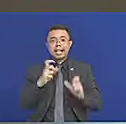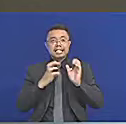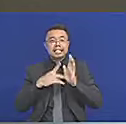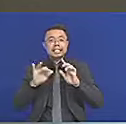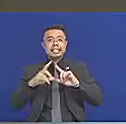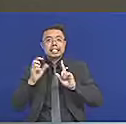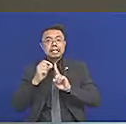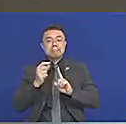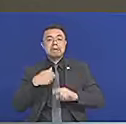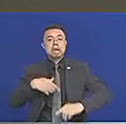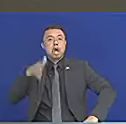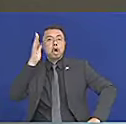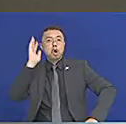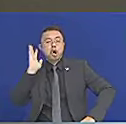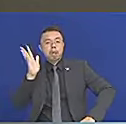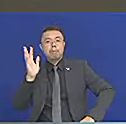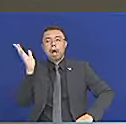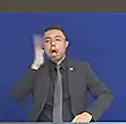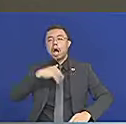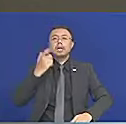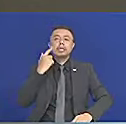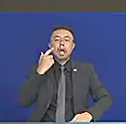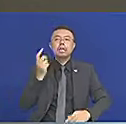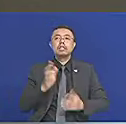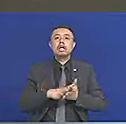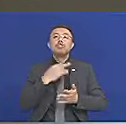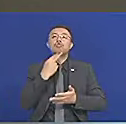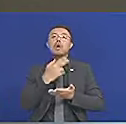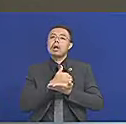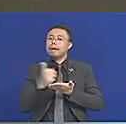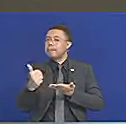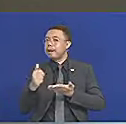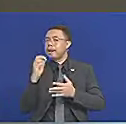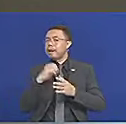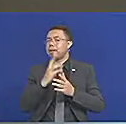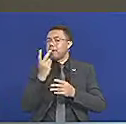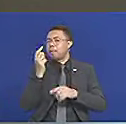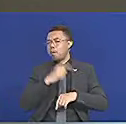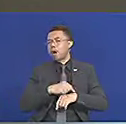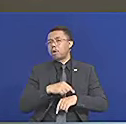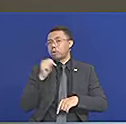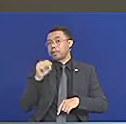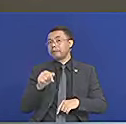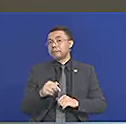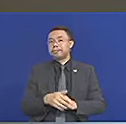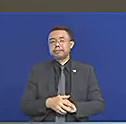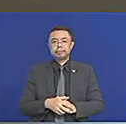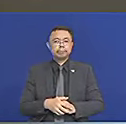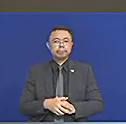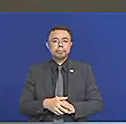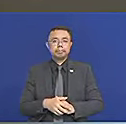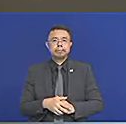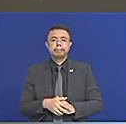itu saya khotbahkan di hari Selasa di Suara Kebenaran dalam beberapa waktu ini.